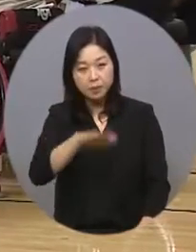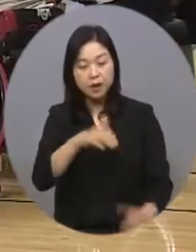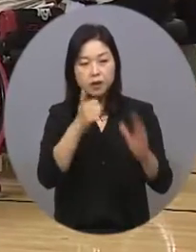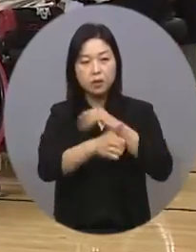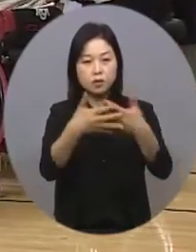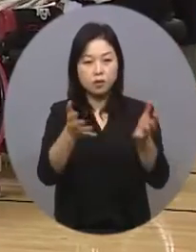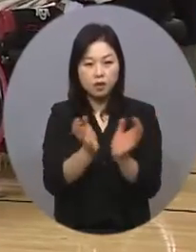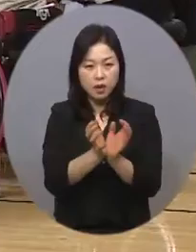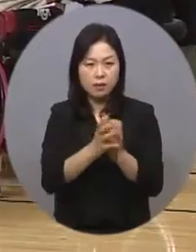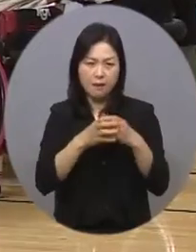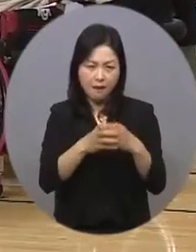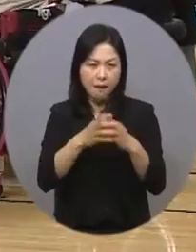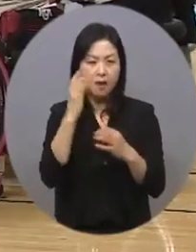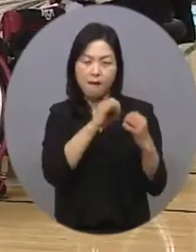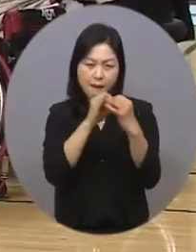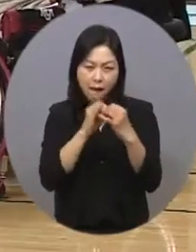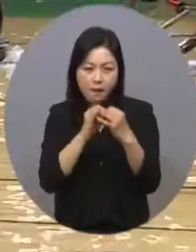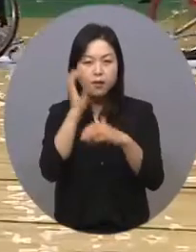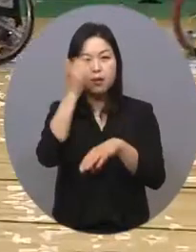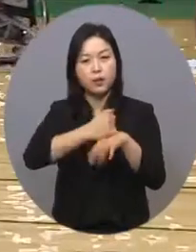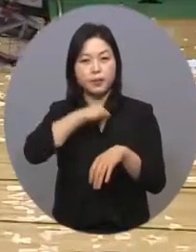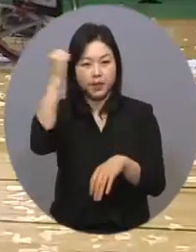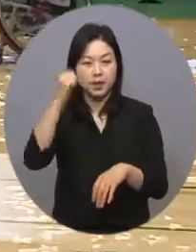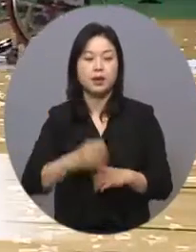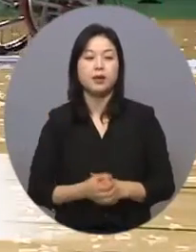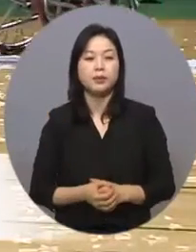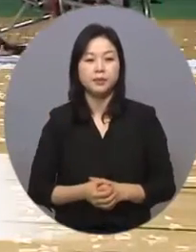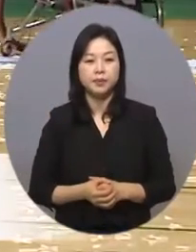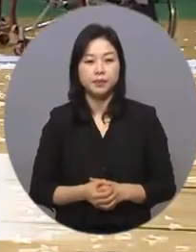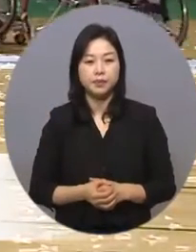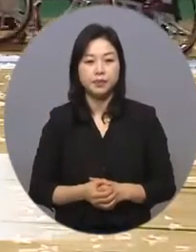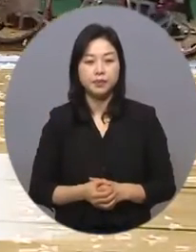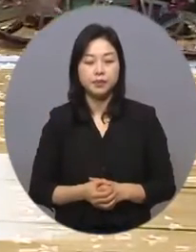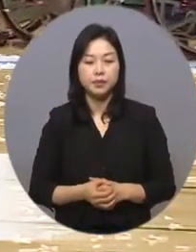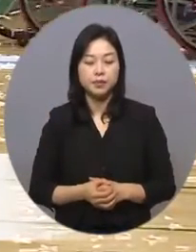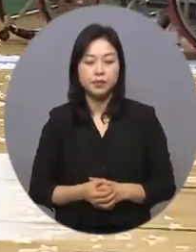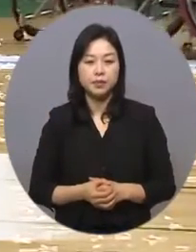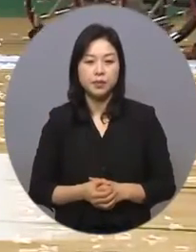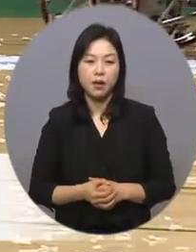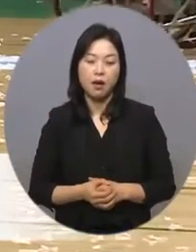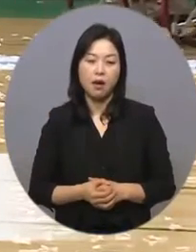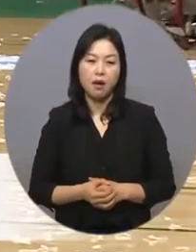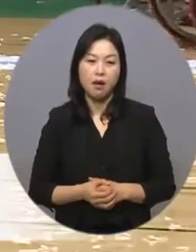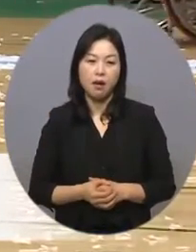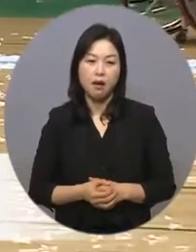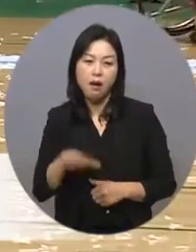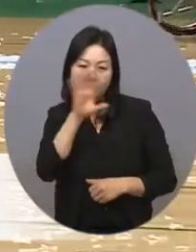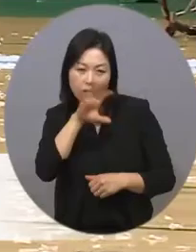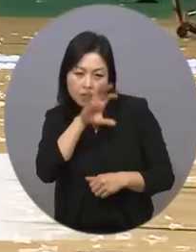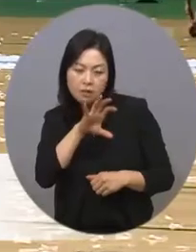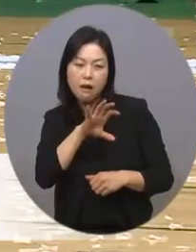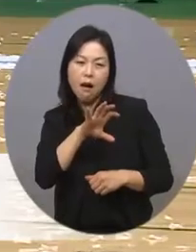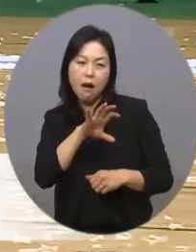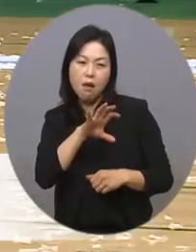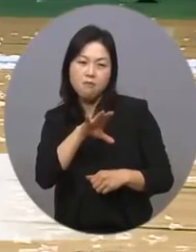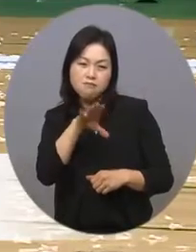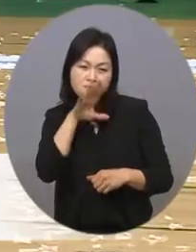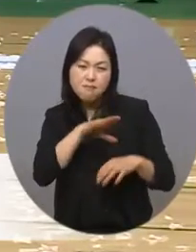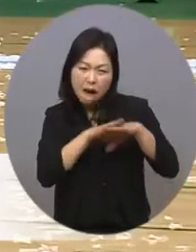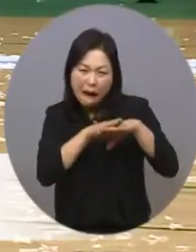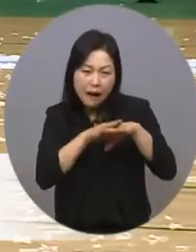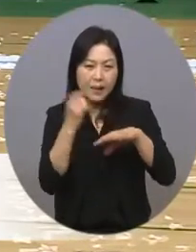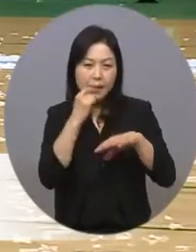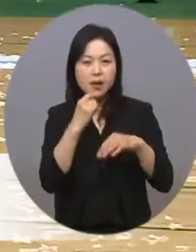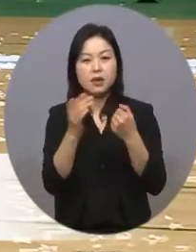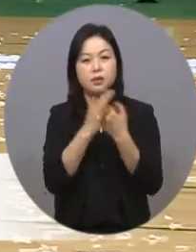값진 성과를 이뤄냈기 때문입니다. 스케줄이 너무 빡빡해서 제대로 쉬지를 못했었어요. 근데 이렇게